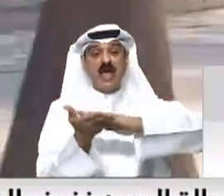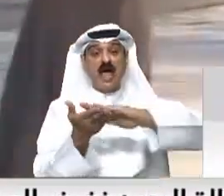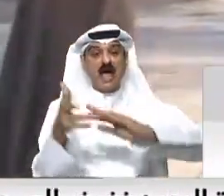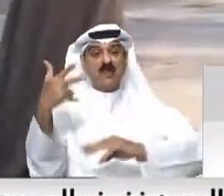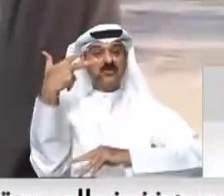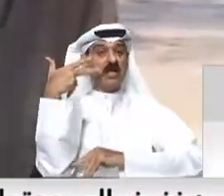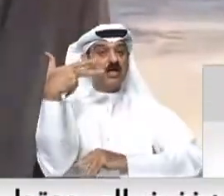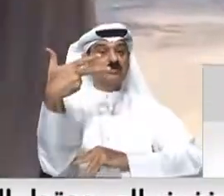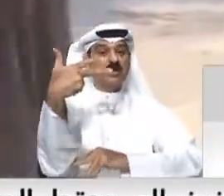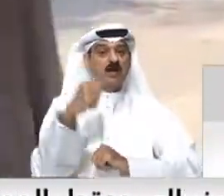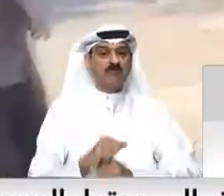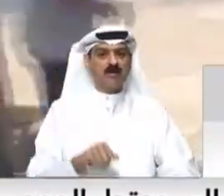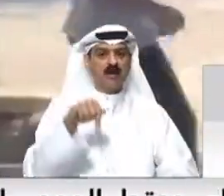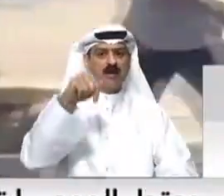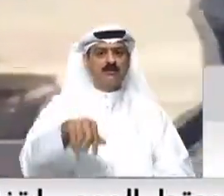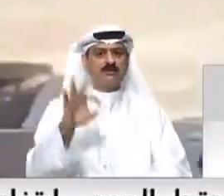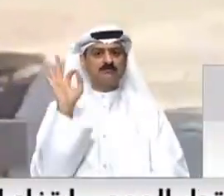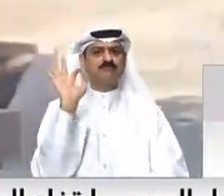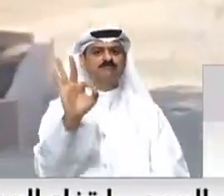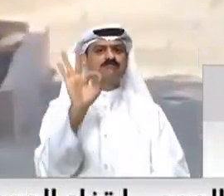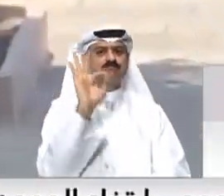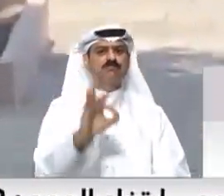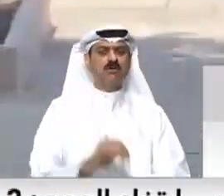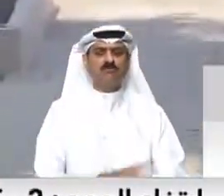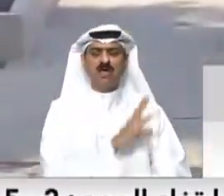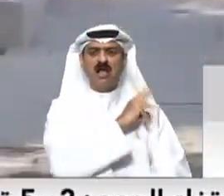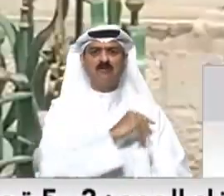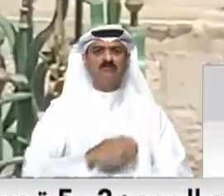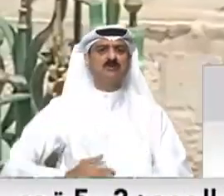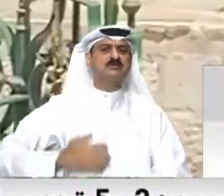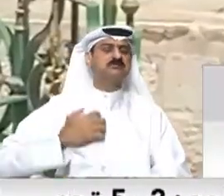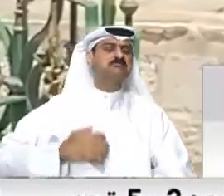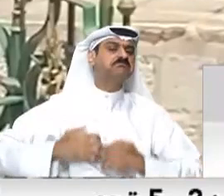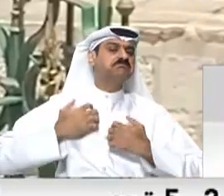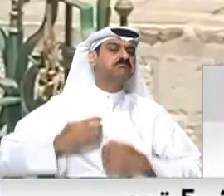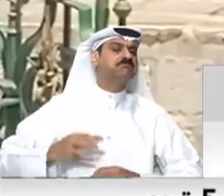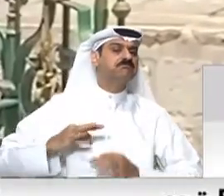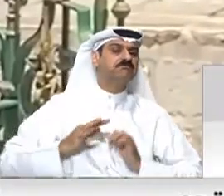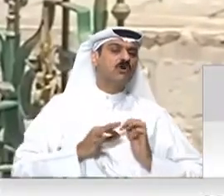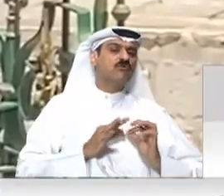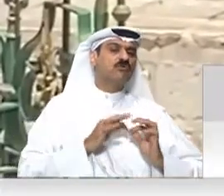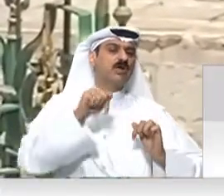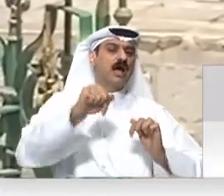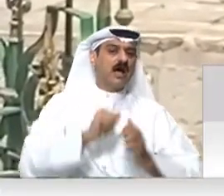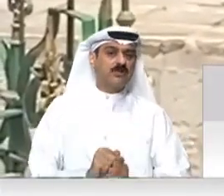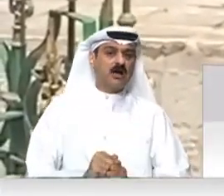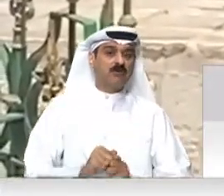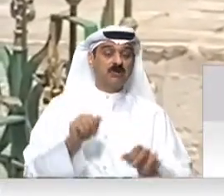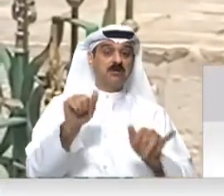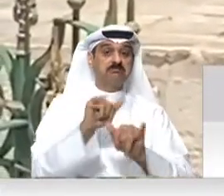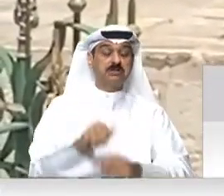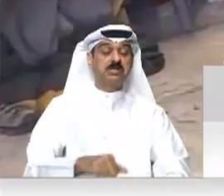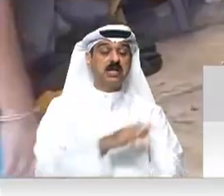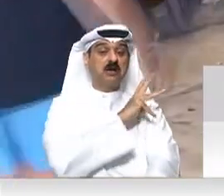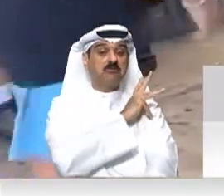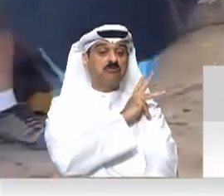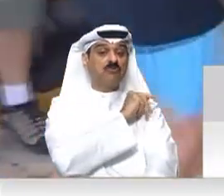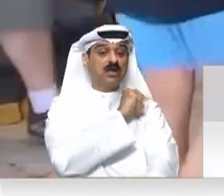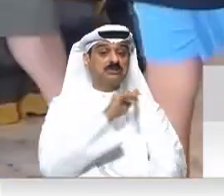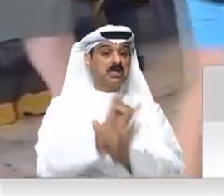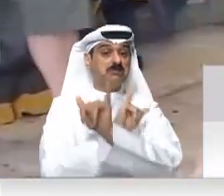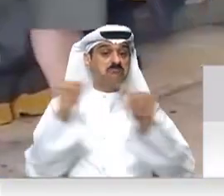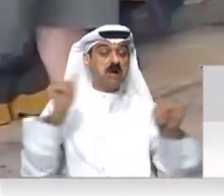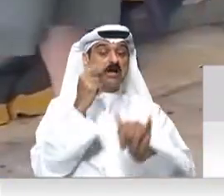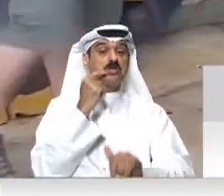في مشهد استفزازي اثار حفيظه الفلسطينيين الذين عرقل الاحتلال وصولهم لمسجدهم لتوفير